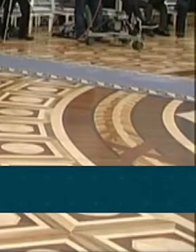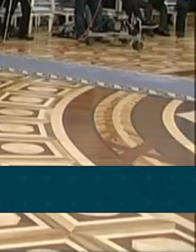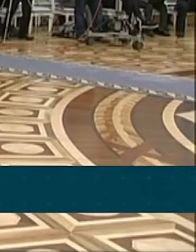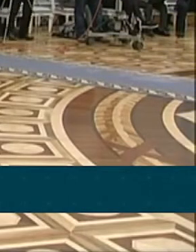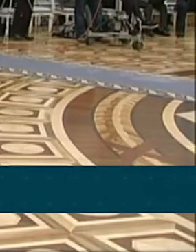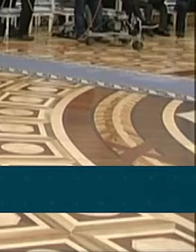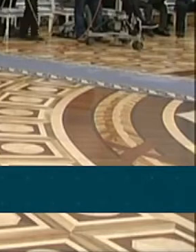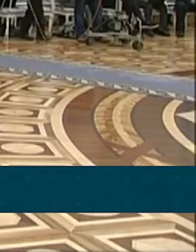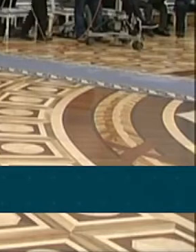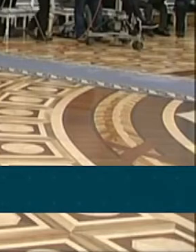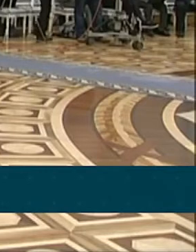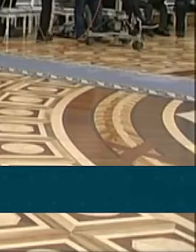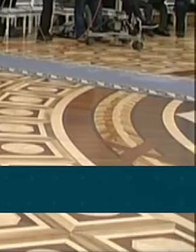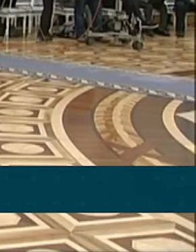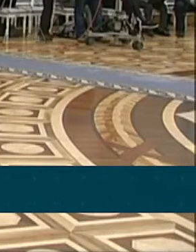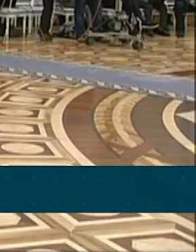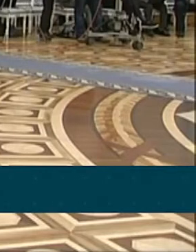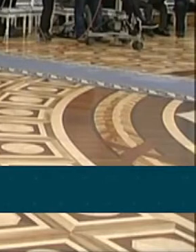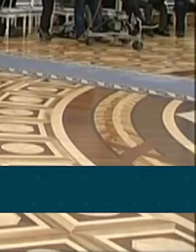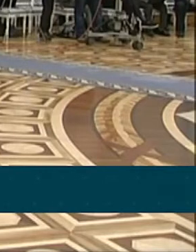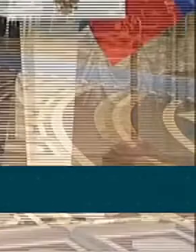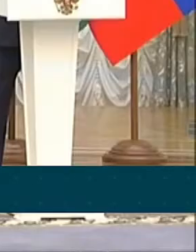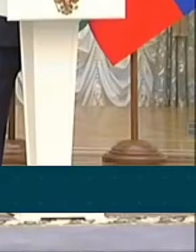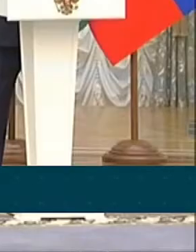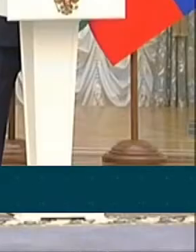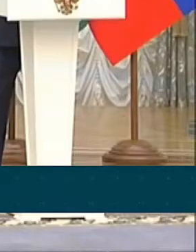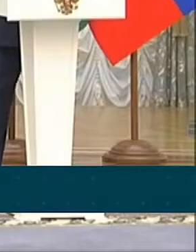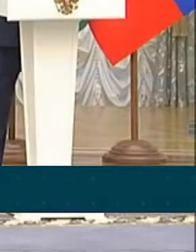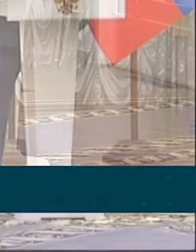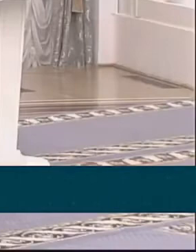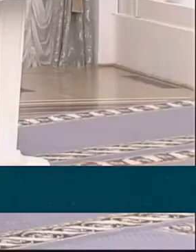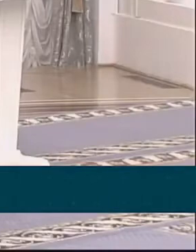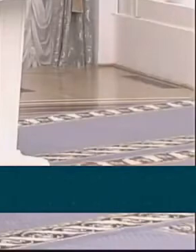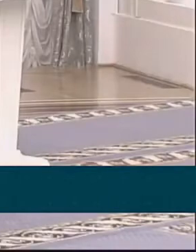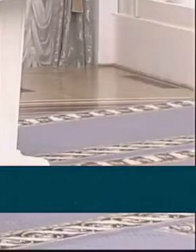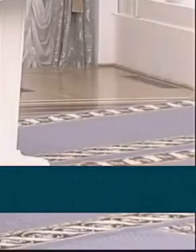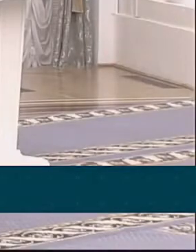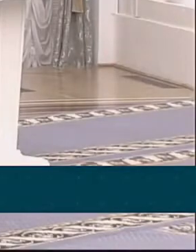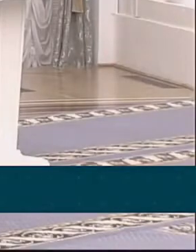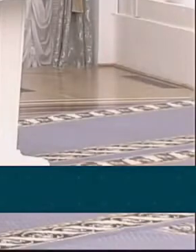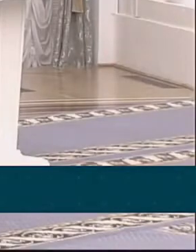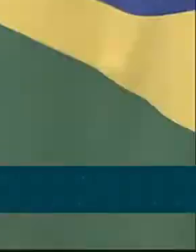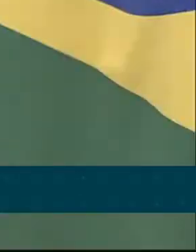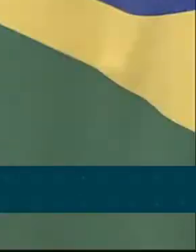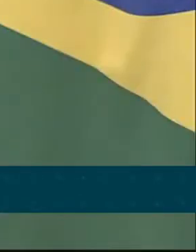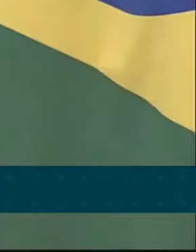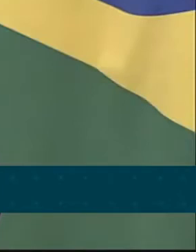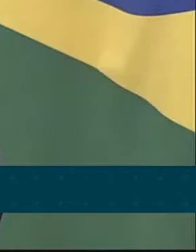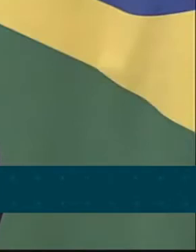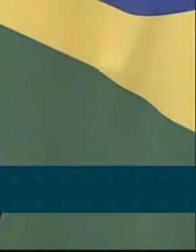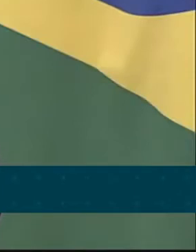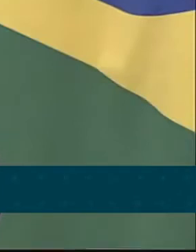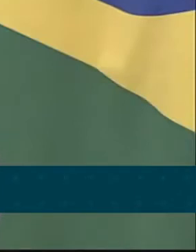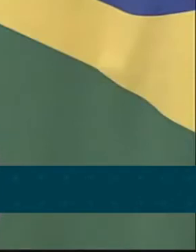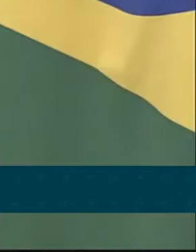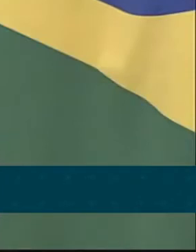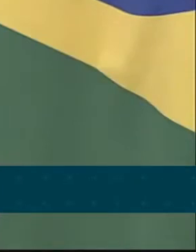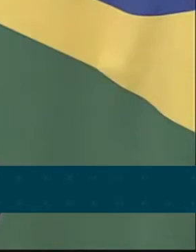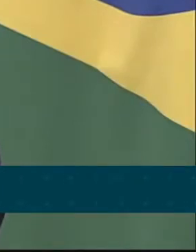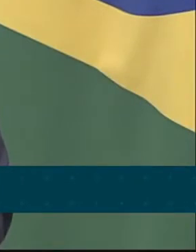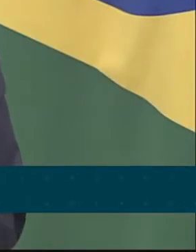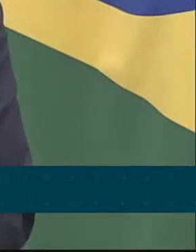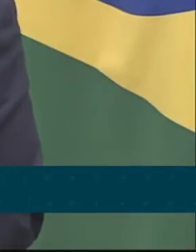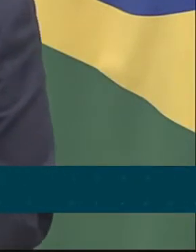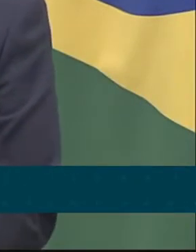При обмене мнениями по глобальной и региональной проблематике было констатировано, há mais de